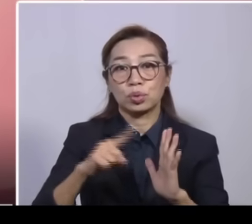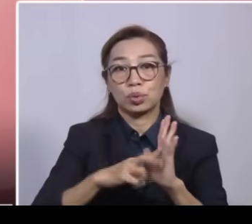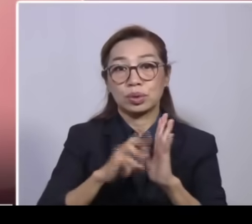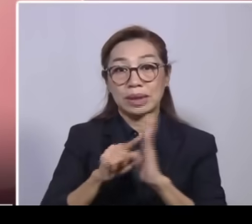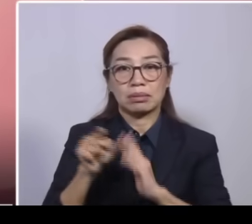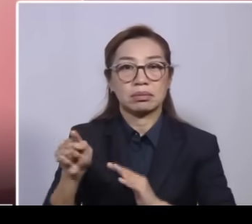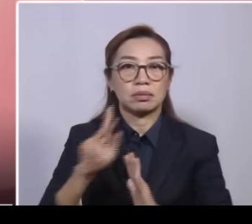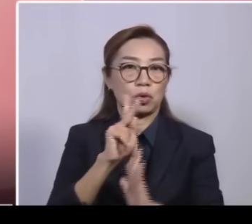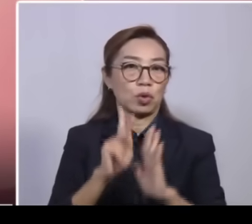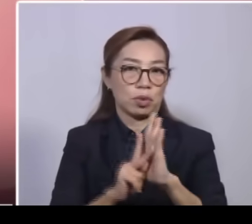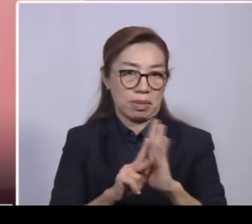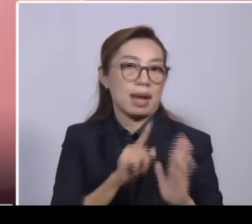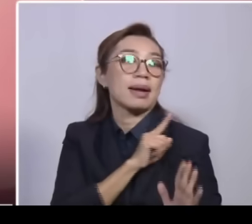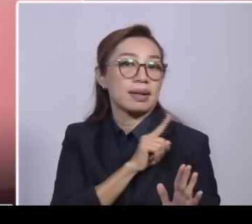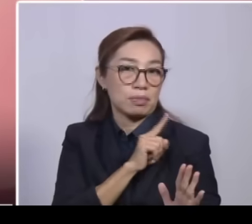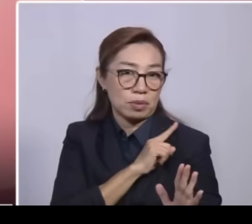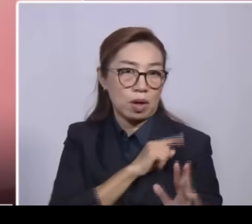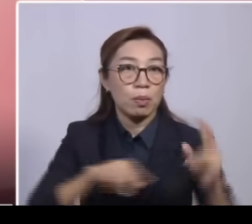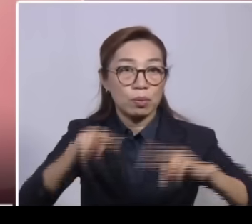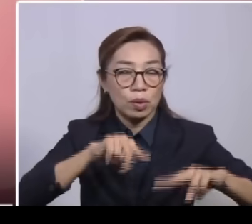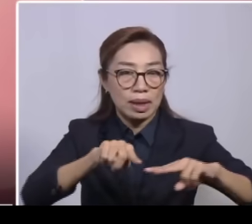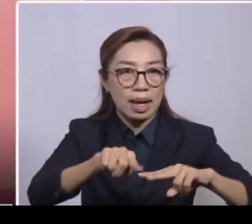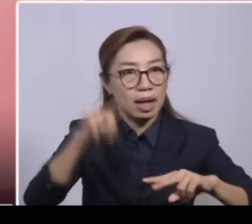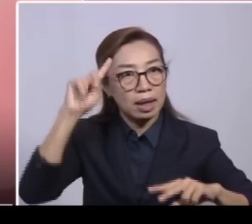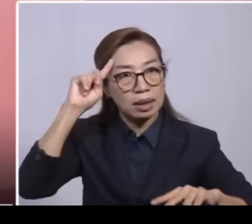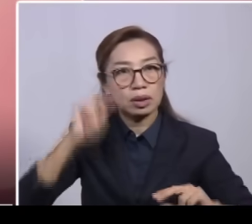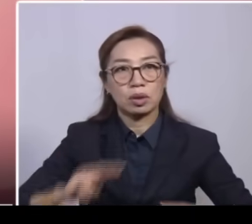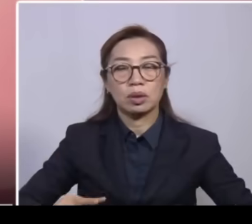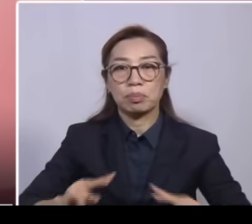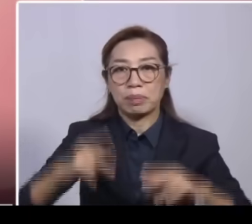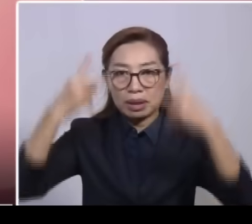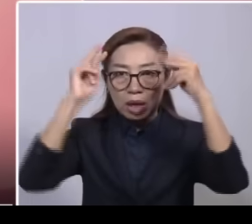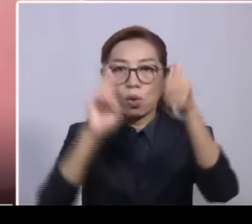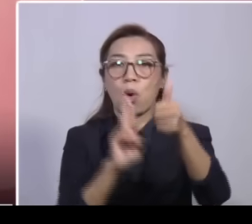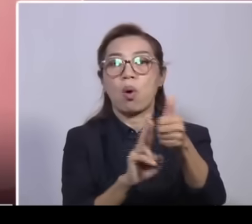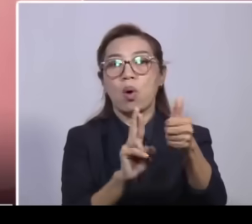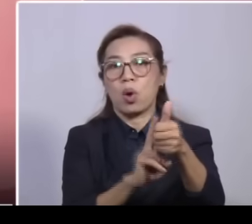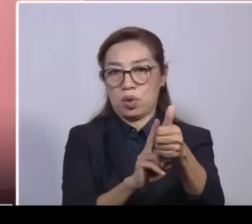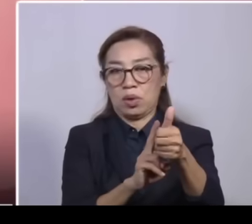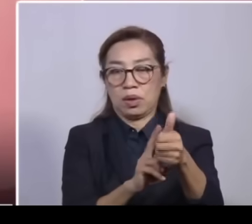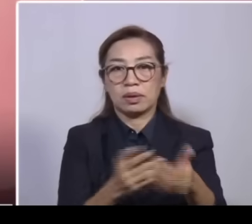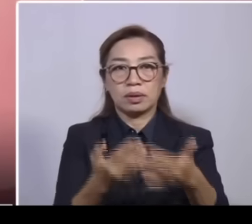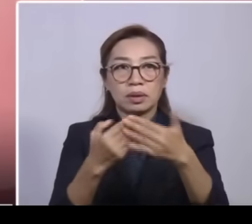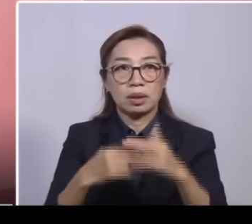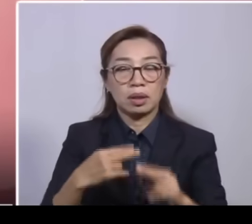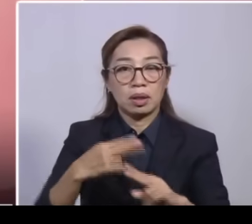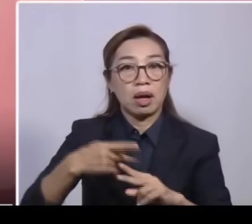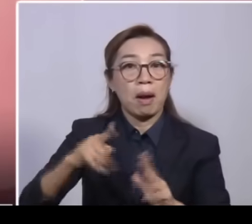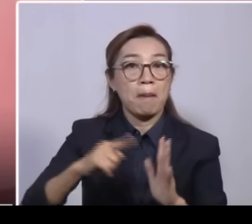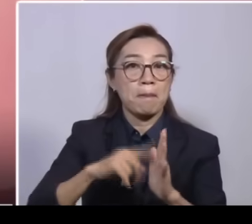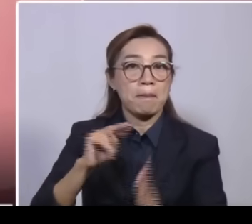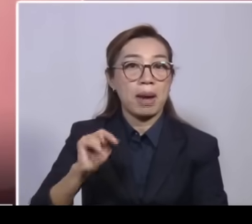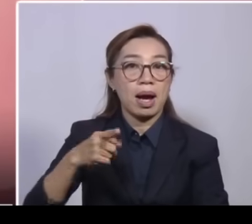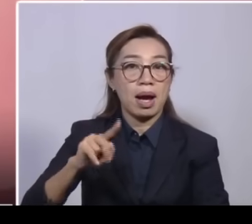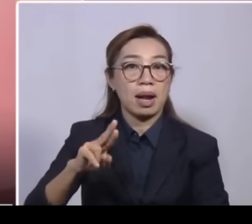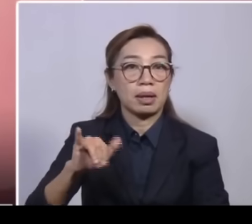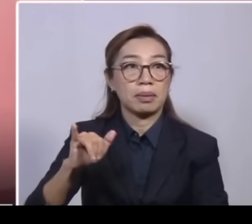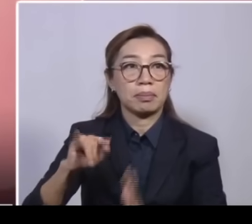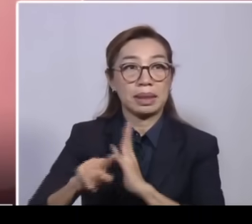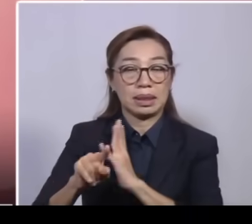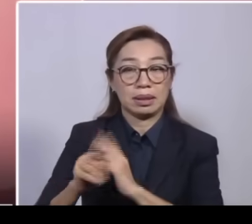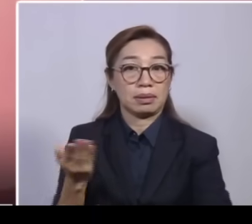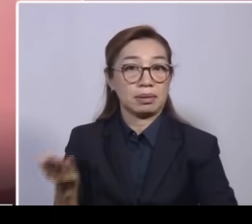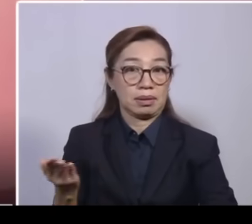เรื่องของกฎหมายนะคะก็จะดำรงตำแหน่งในรองนายกนะคะคุณปานปรีย์มหิดานุกรค่ะ